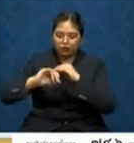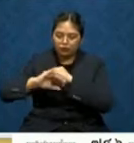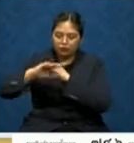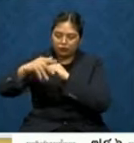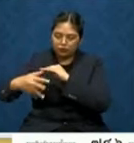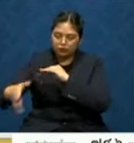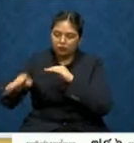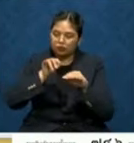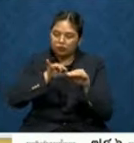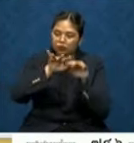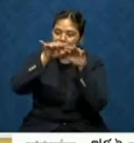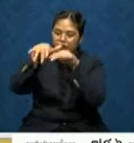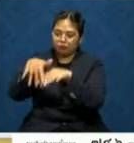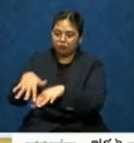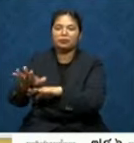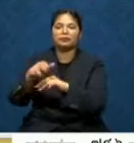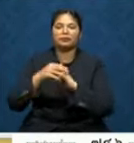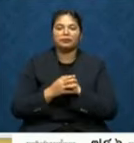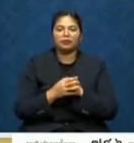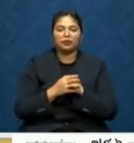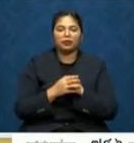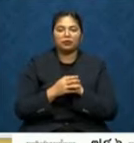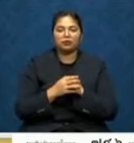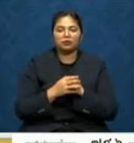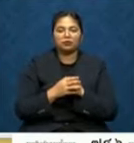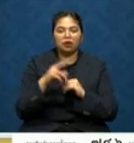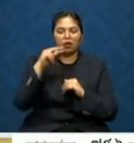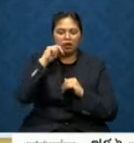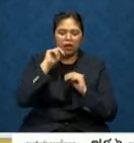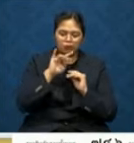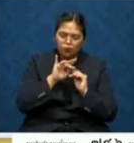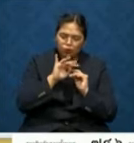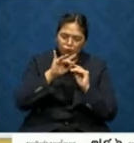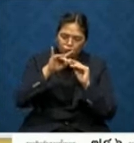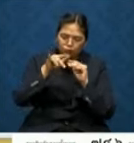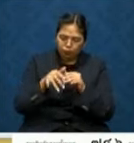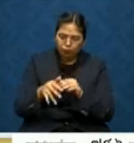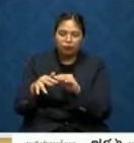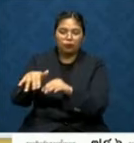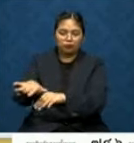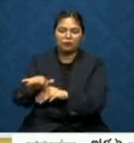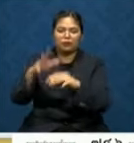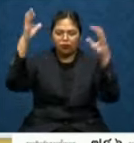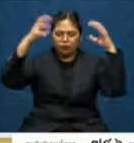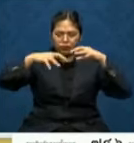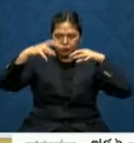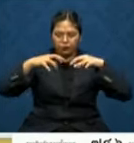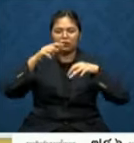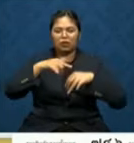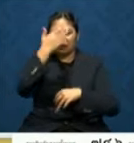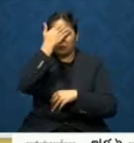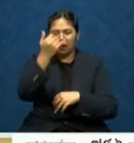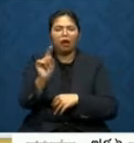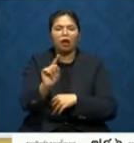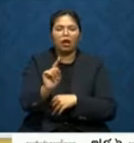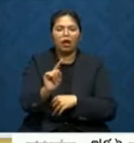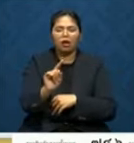ไปครับท่านประธานครับวันนี้น้ำที่ไหลลงมาอย่างรวดเร็วเนี่ยก็เกิดจากพื้นที่